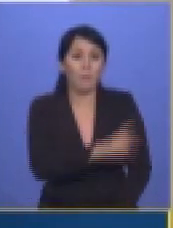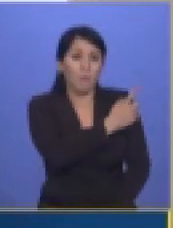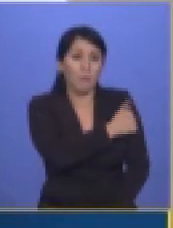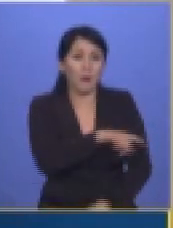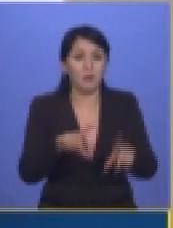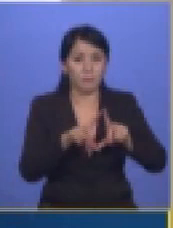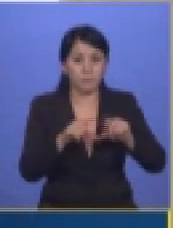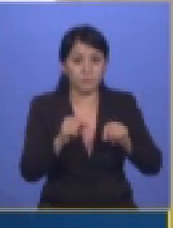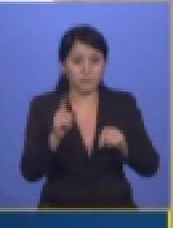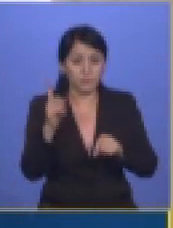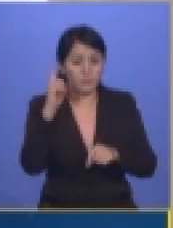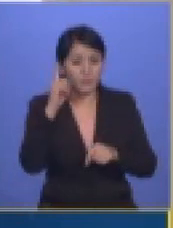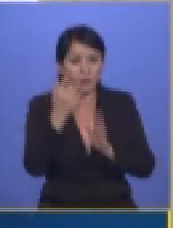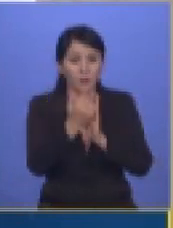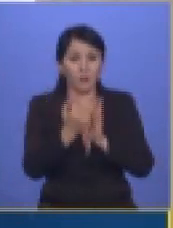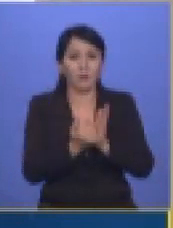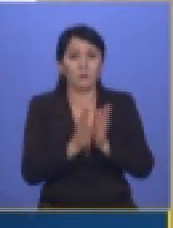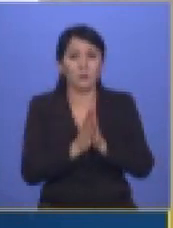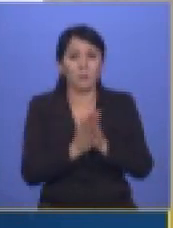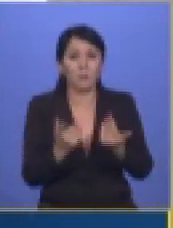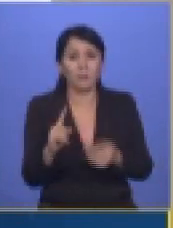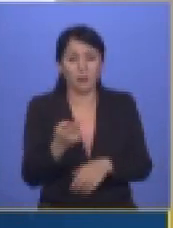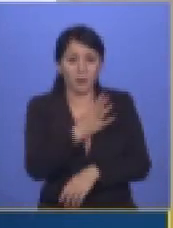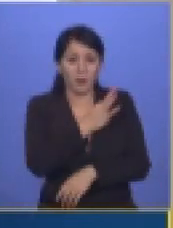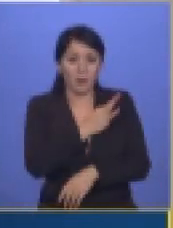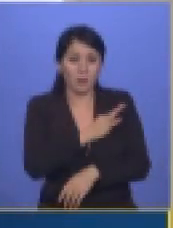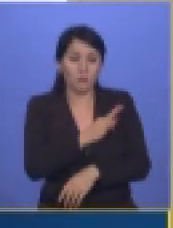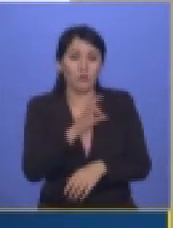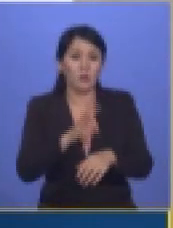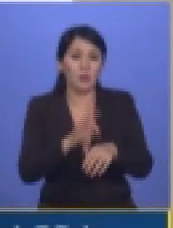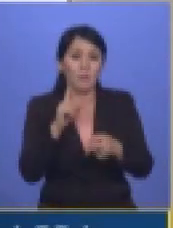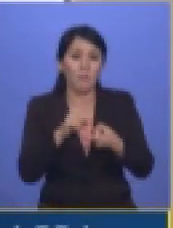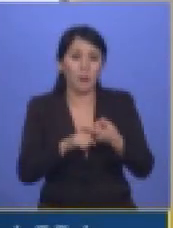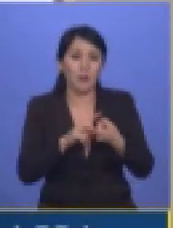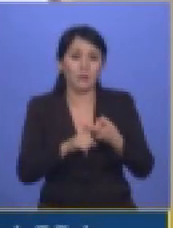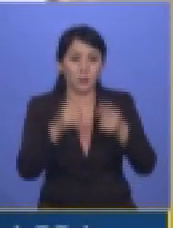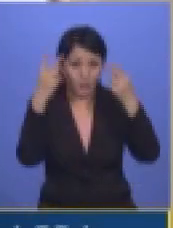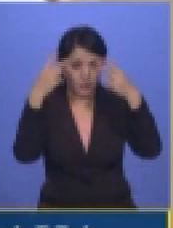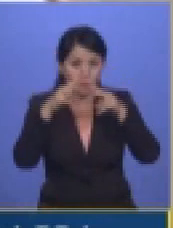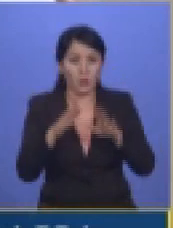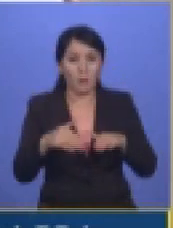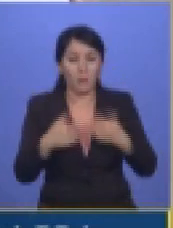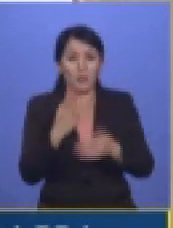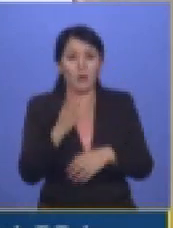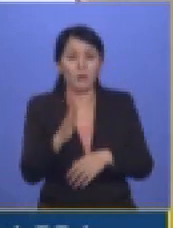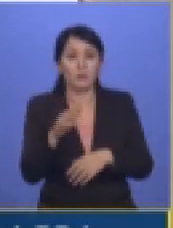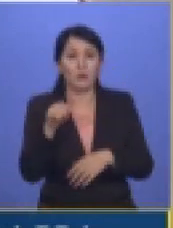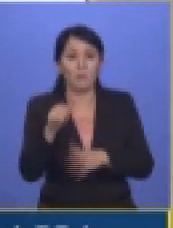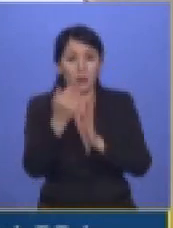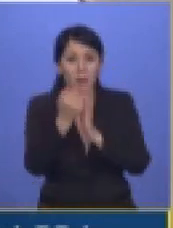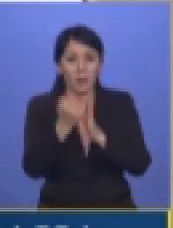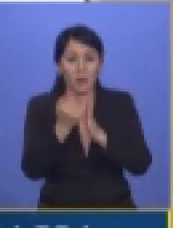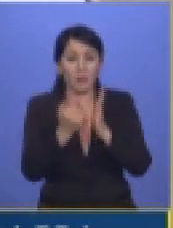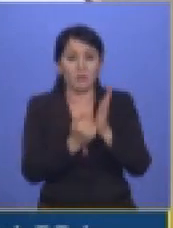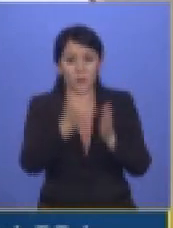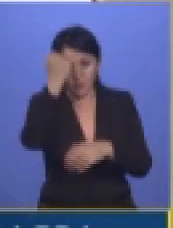Ауруханада мобильді кітапхана алғаш рет орнатылды. Бұған дейін пандемия болған кезде университет бізге кітаптар беретін. Осы бағдарлама үшін